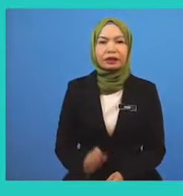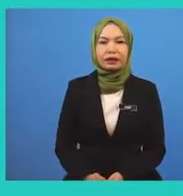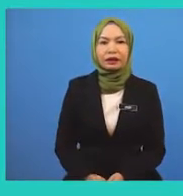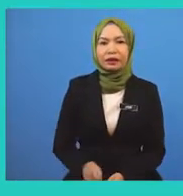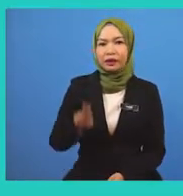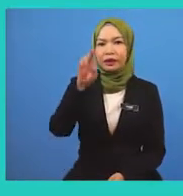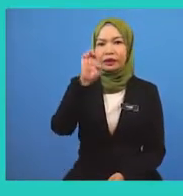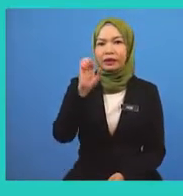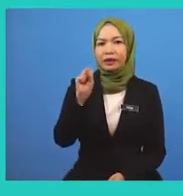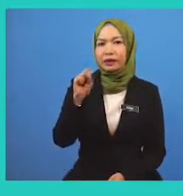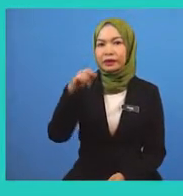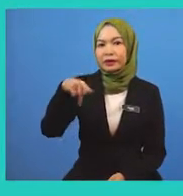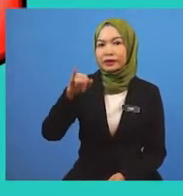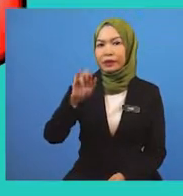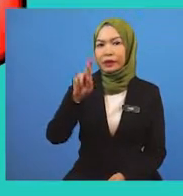respirasi,